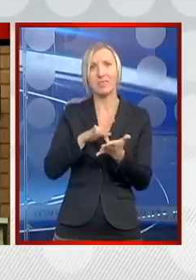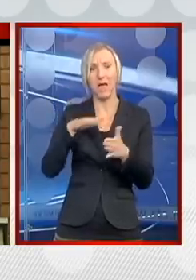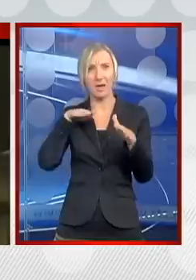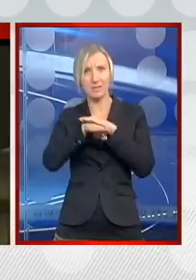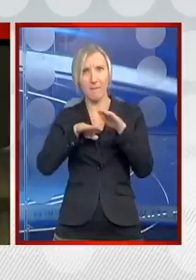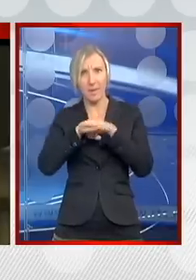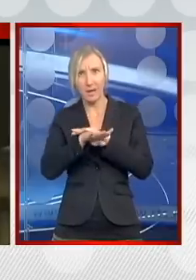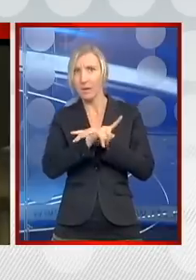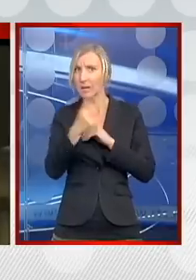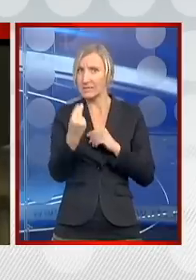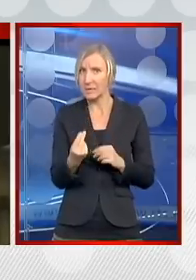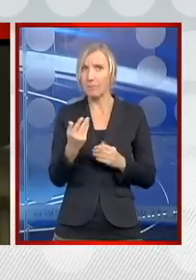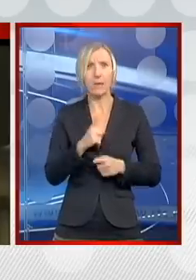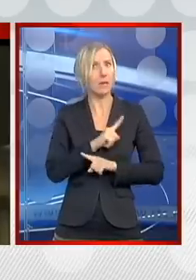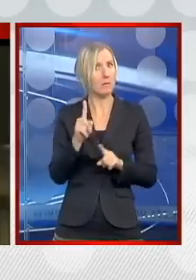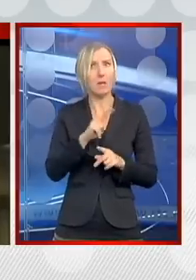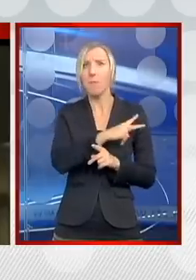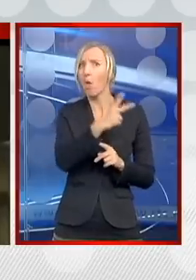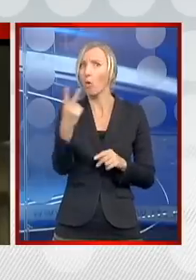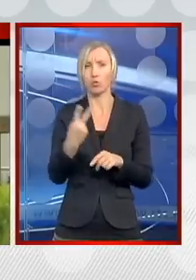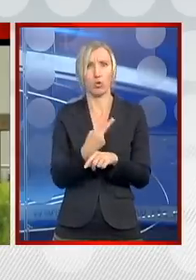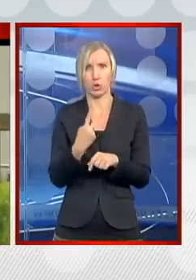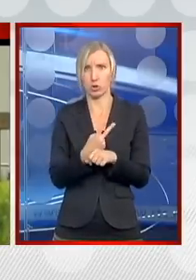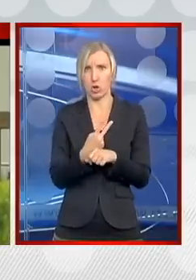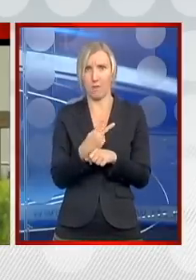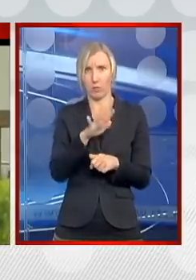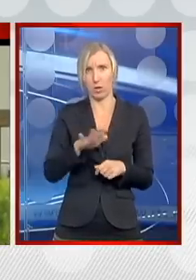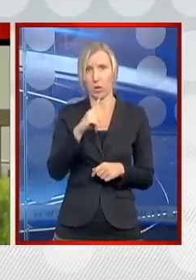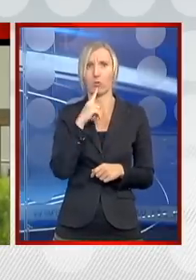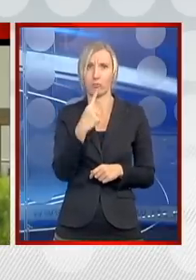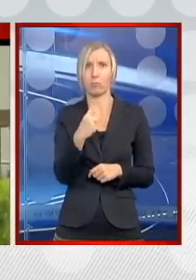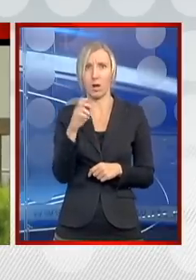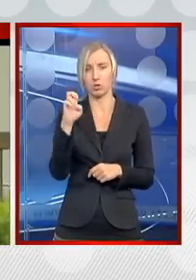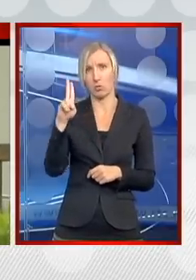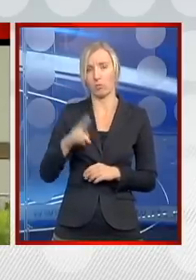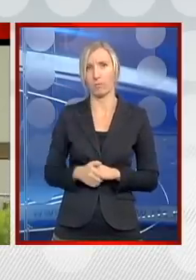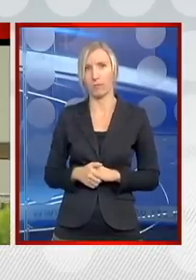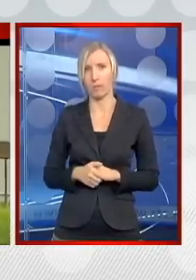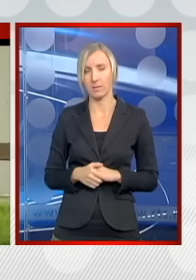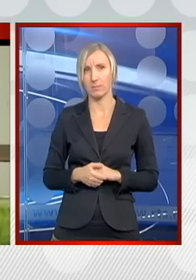u Srbiji, niti u bilo kojoj drugoj zemlji u regionu, stoji u saopštenju.